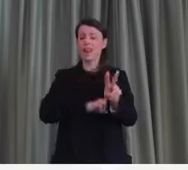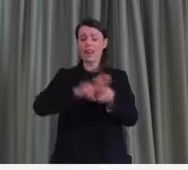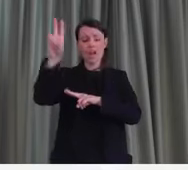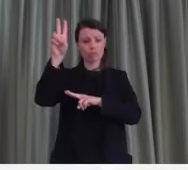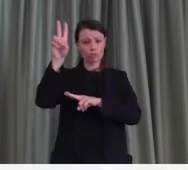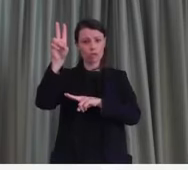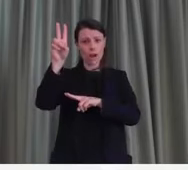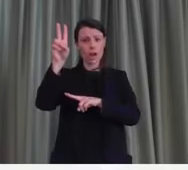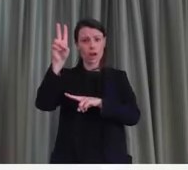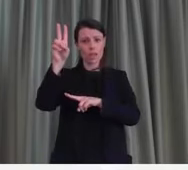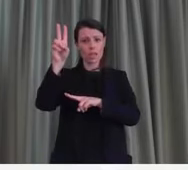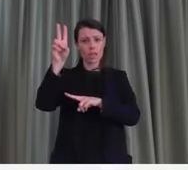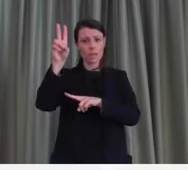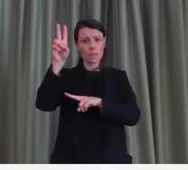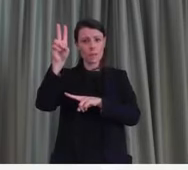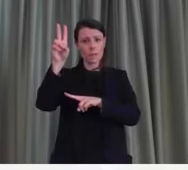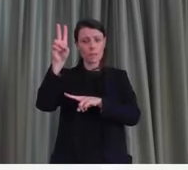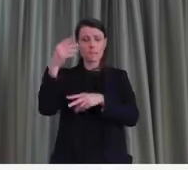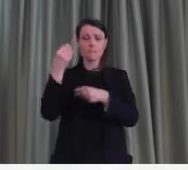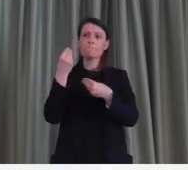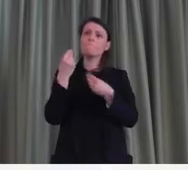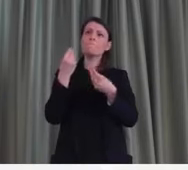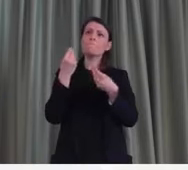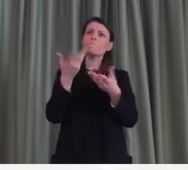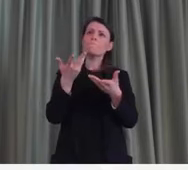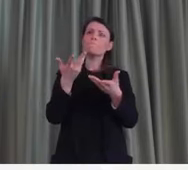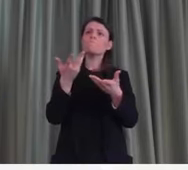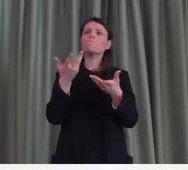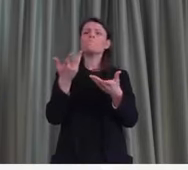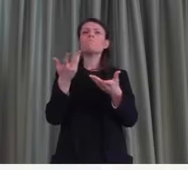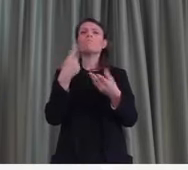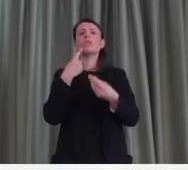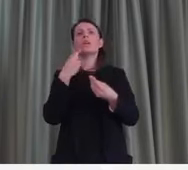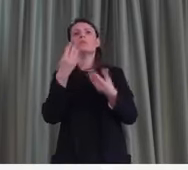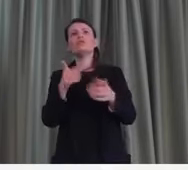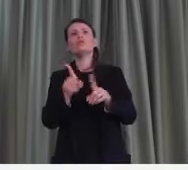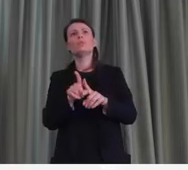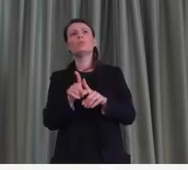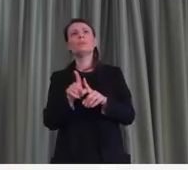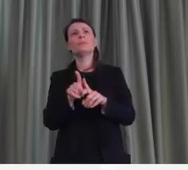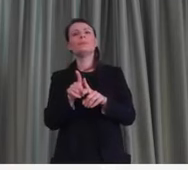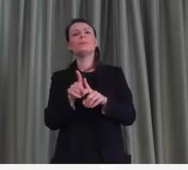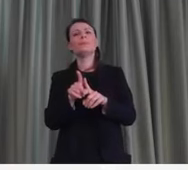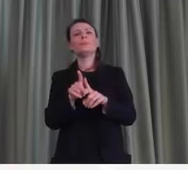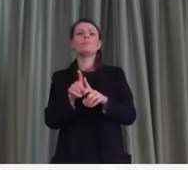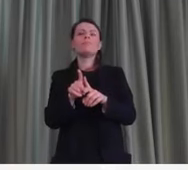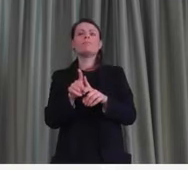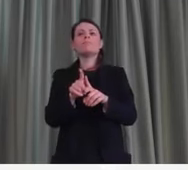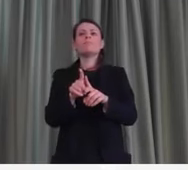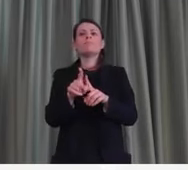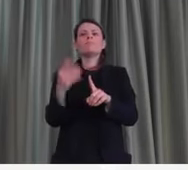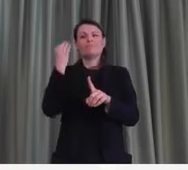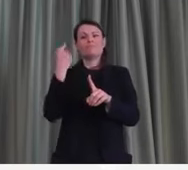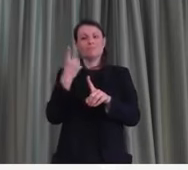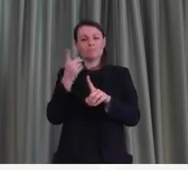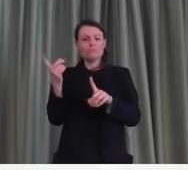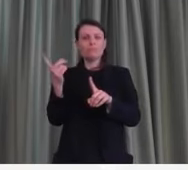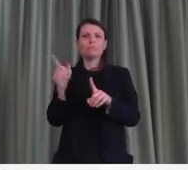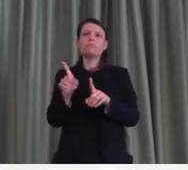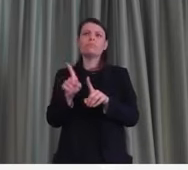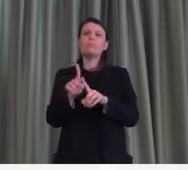loro sono state le i vari dispositivi all vale prodotti